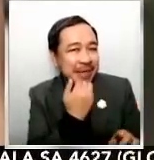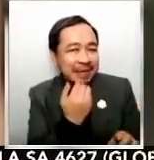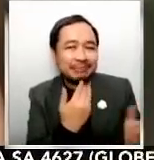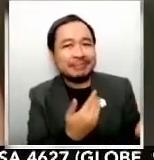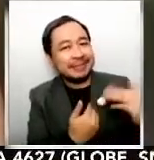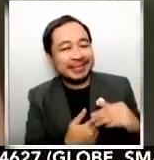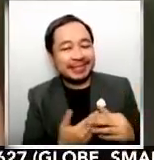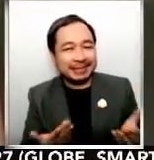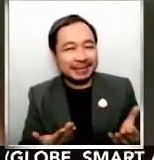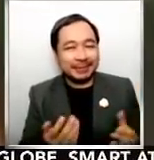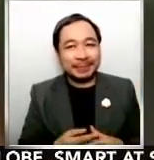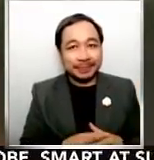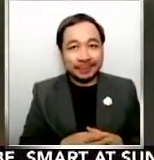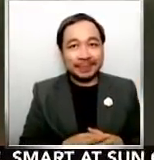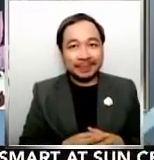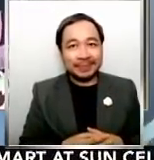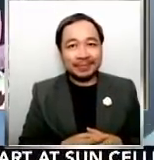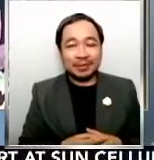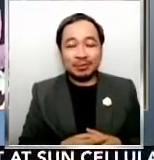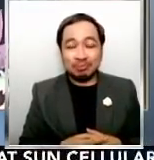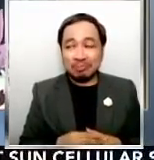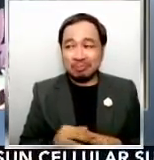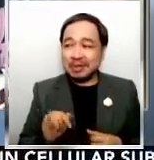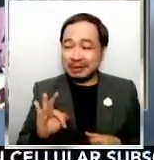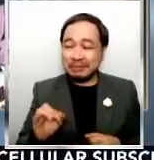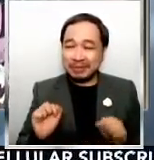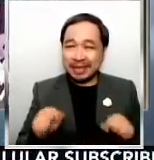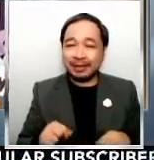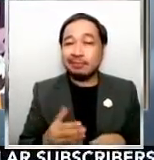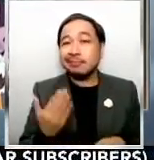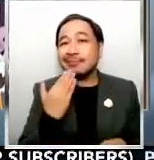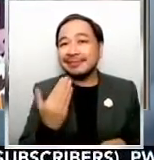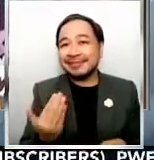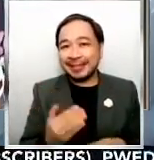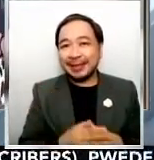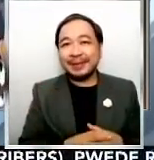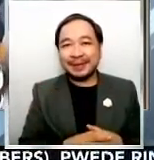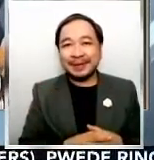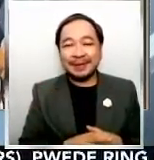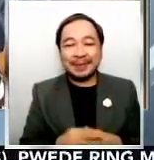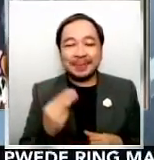Kung pwede lang. Maraming salamat sa iyo, Maris Umali.